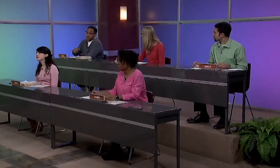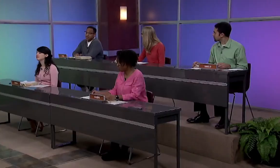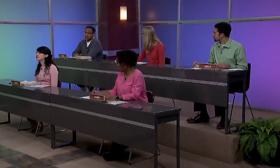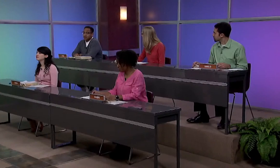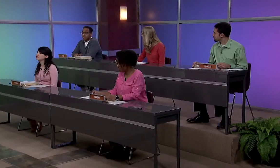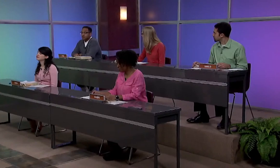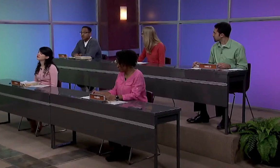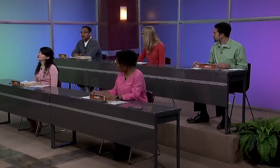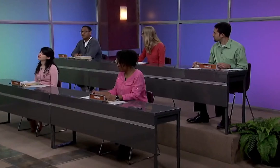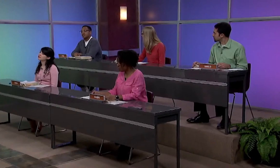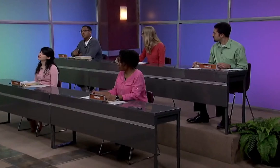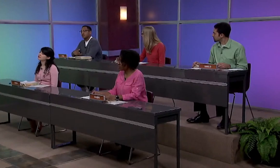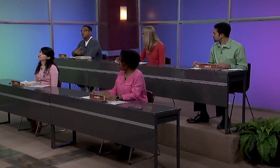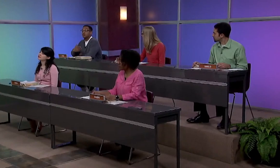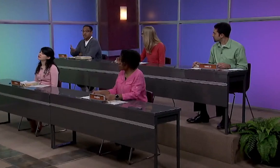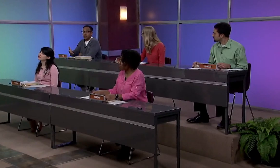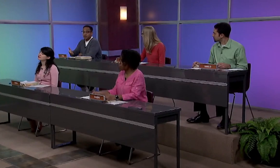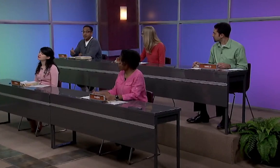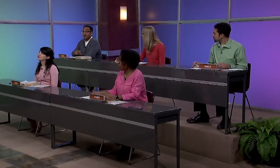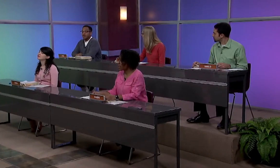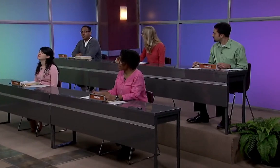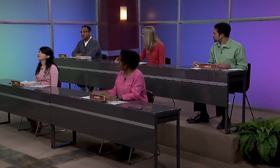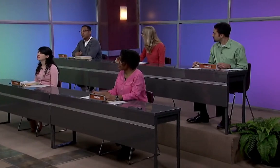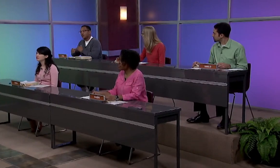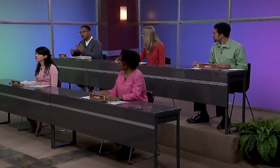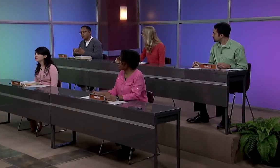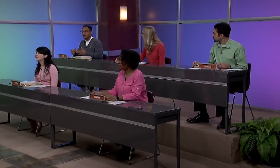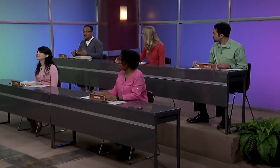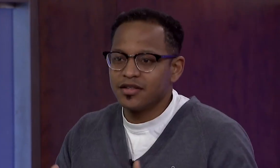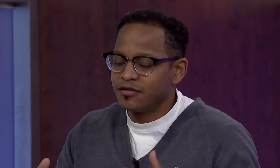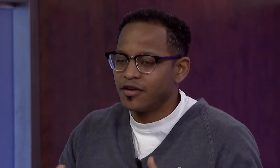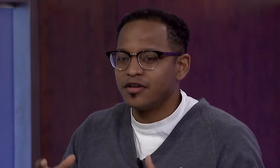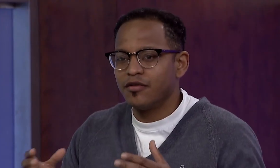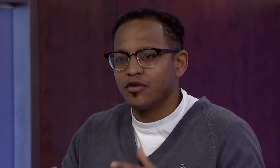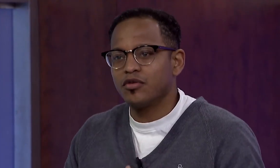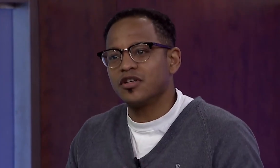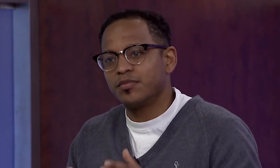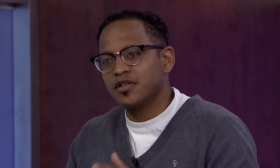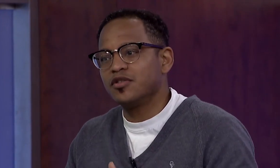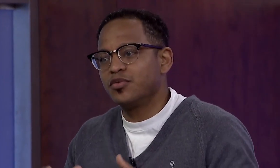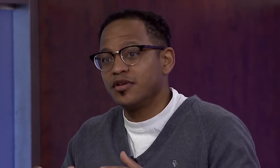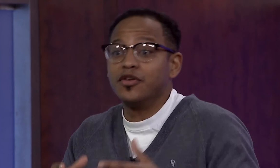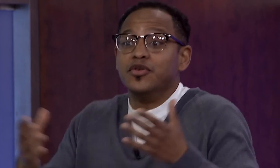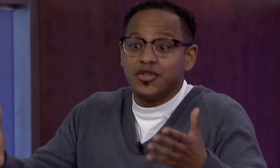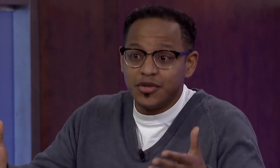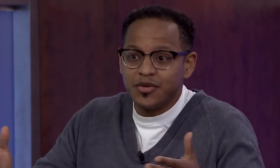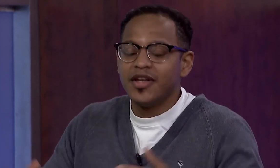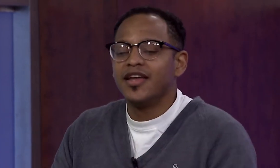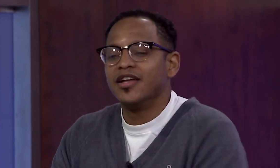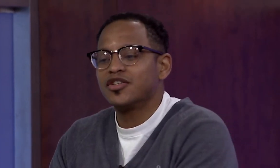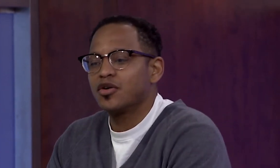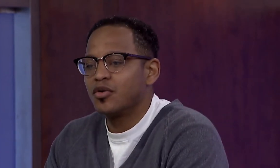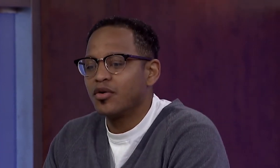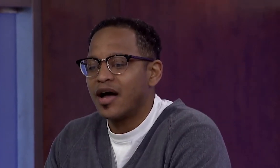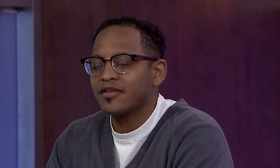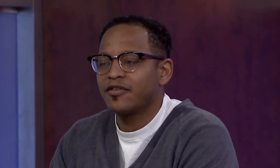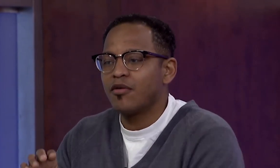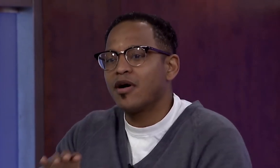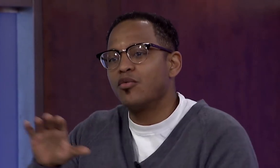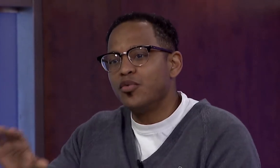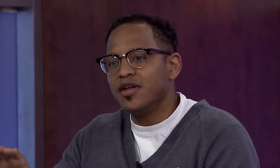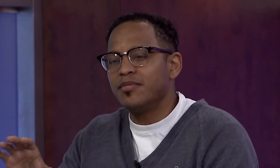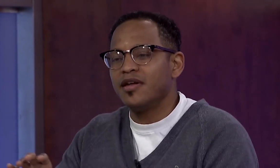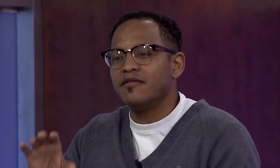Właśnie doświadczyłem czegoś takiego w ubiegłym tygodniu. Rozpocząłem nową pracę. Musiałem się dużo nauczyć w krótkim czasie, co nie jest